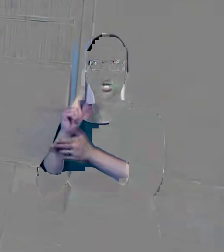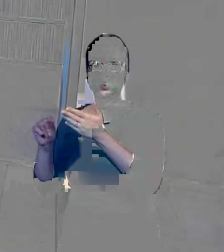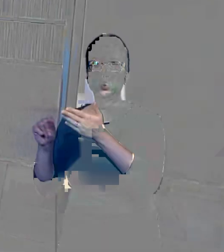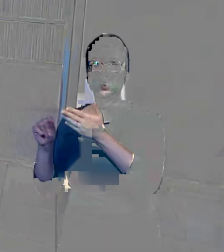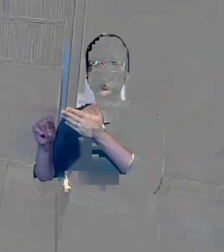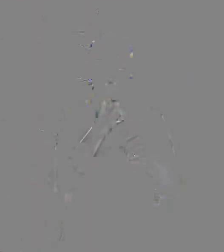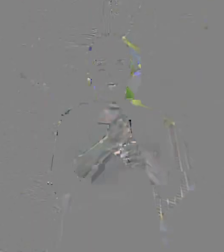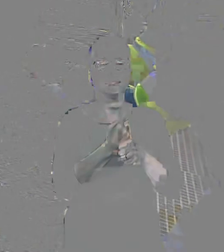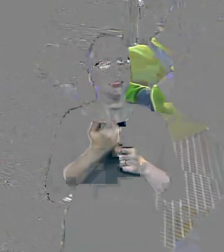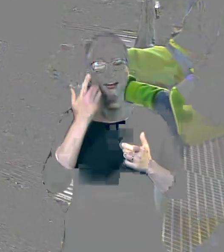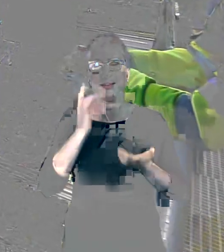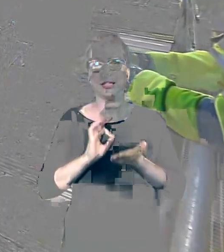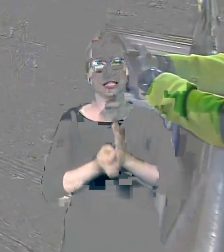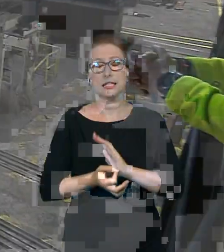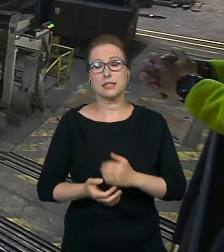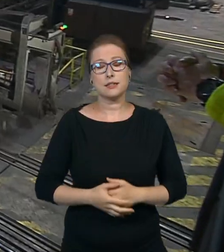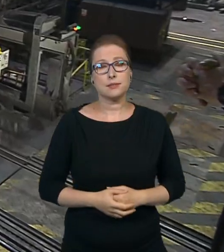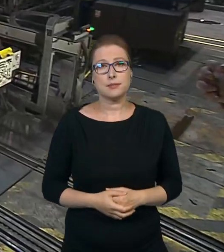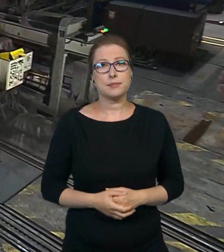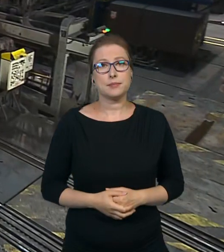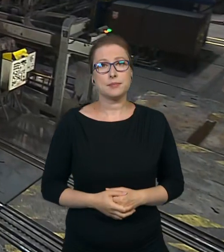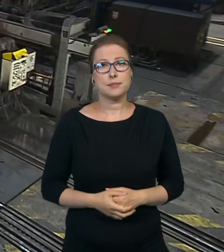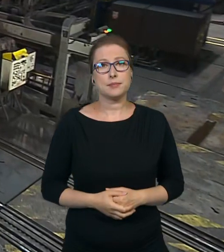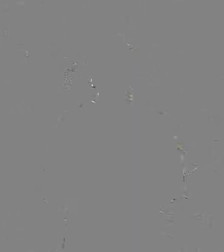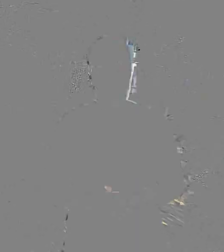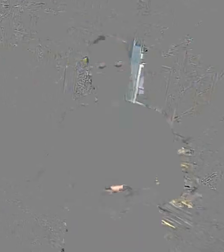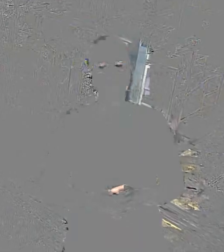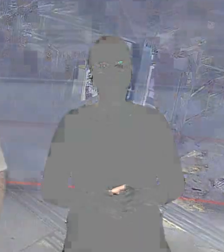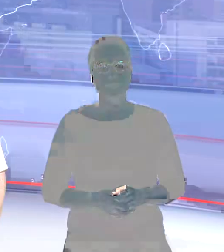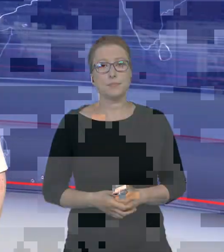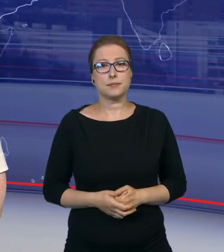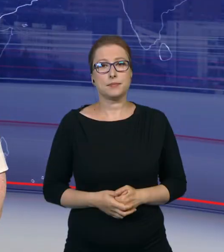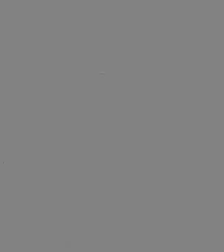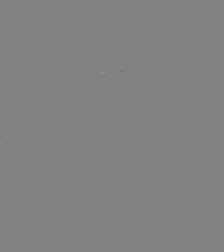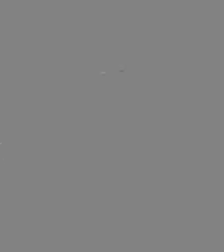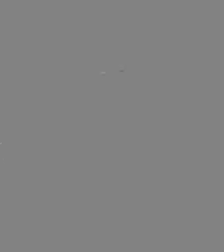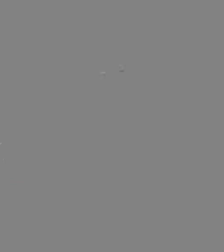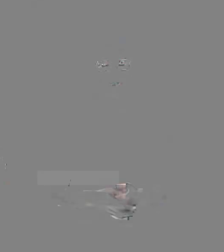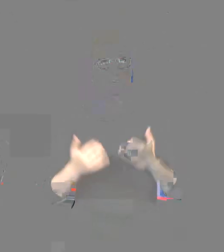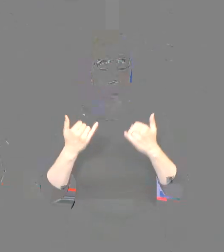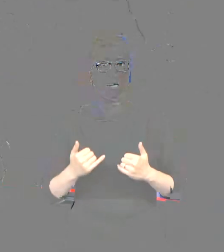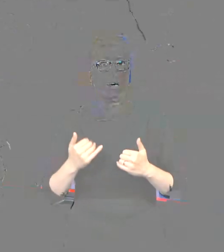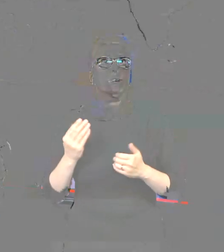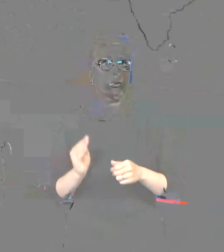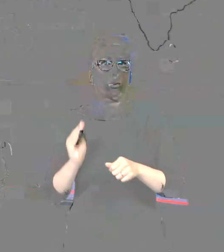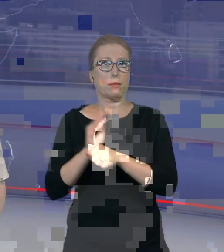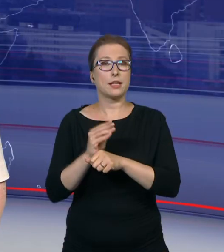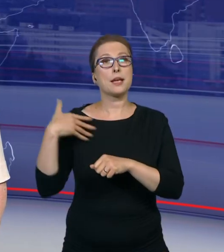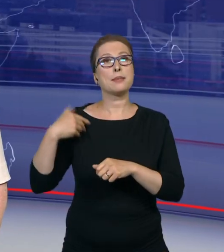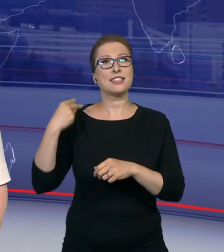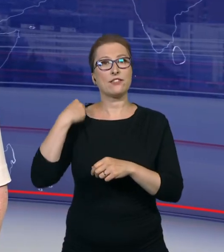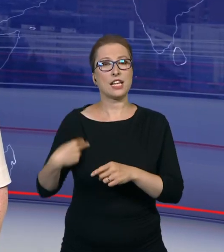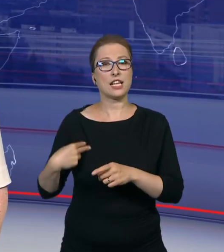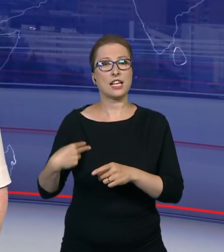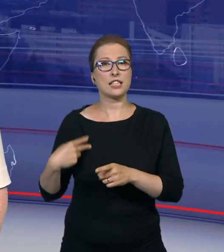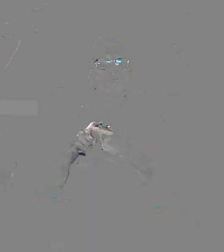jasné není Vítězslav Komenda a televize a teď aktuální doplnění minister financí